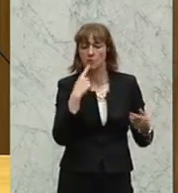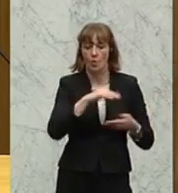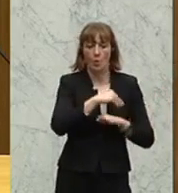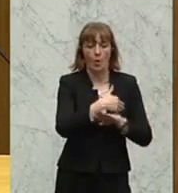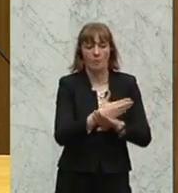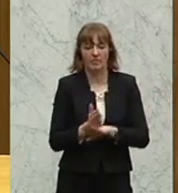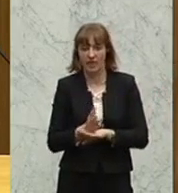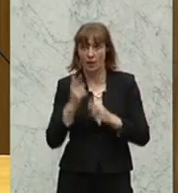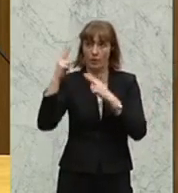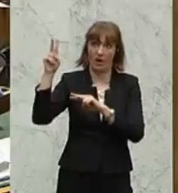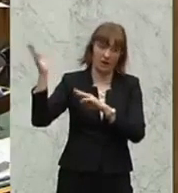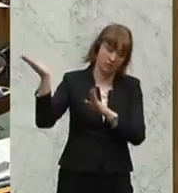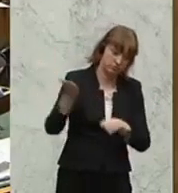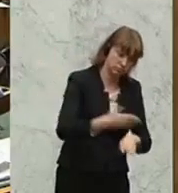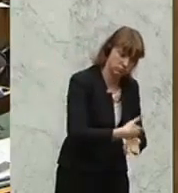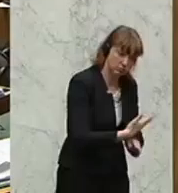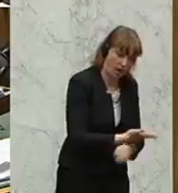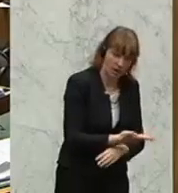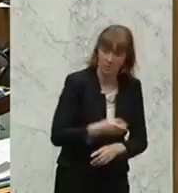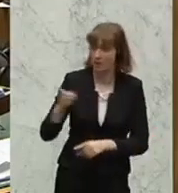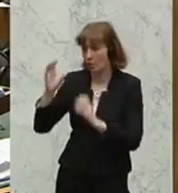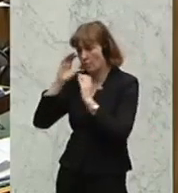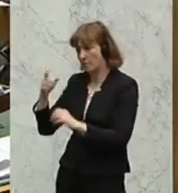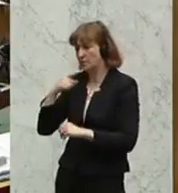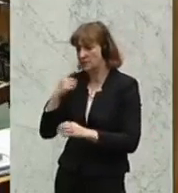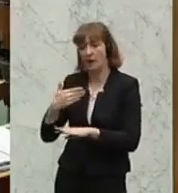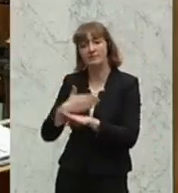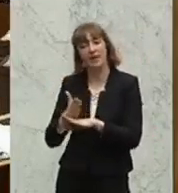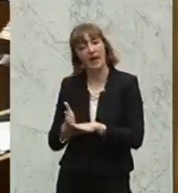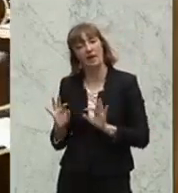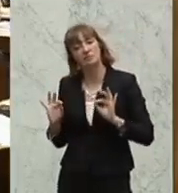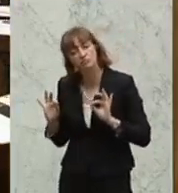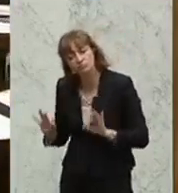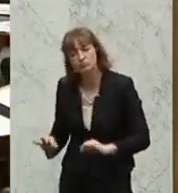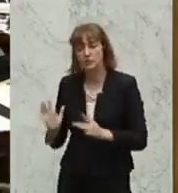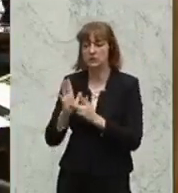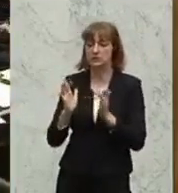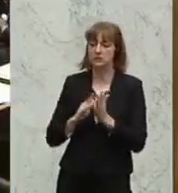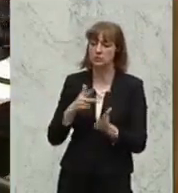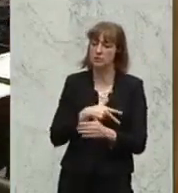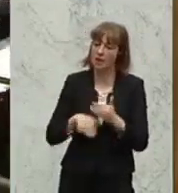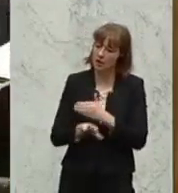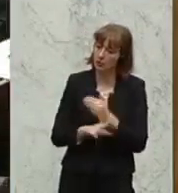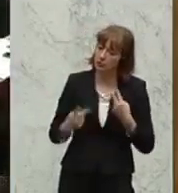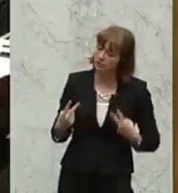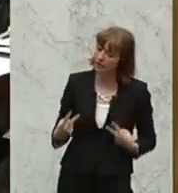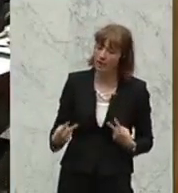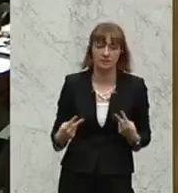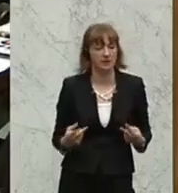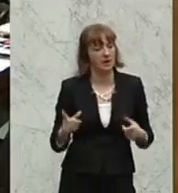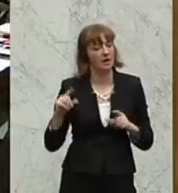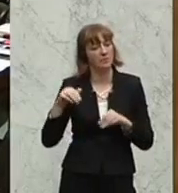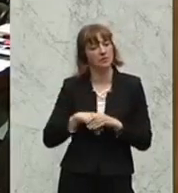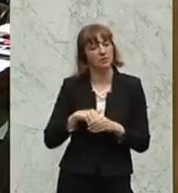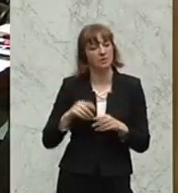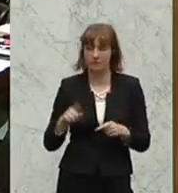Parteien, Sozialdemokraten und Christlich-Soziale, also Volkspartei, steckt ja auch der Ansatz der Solidarität.